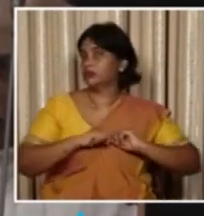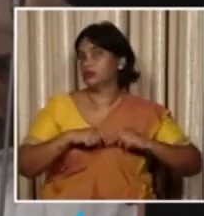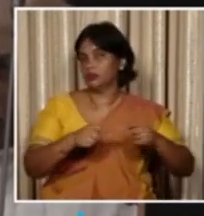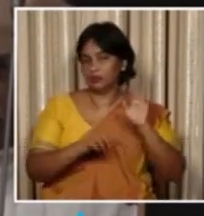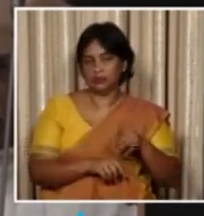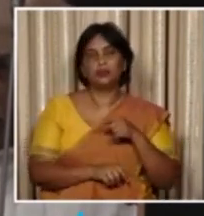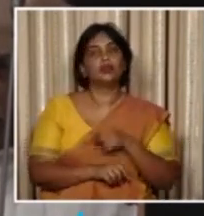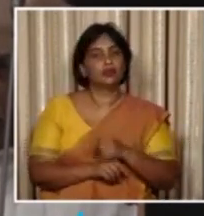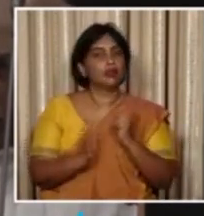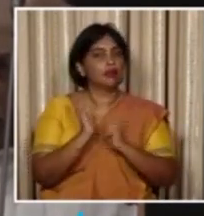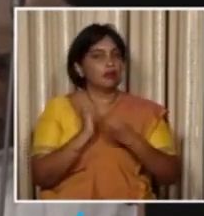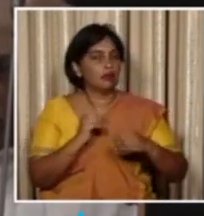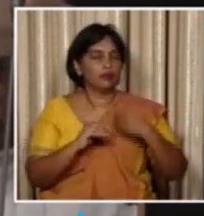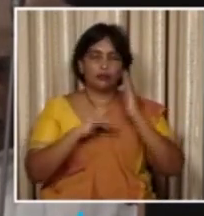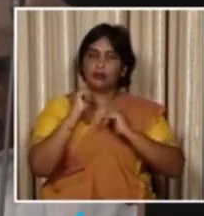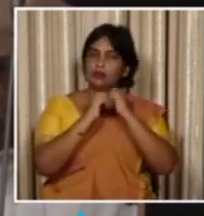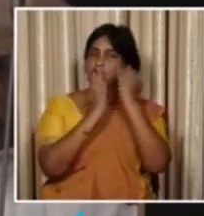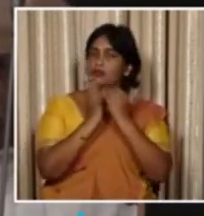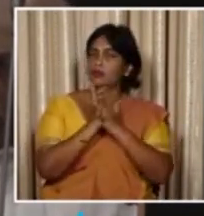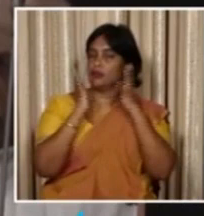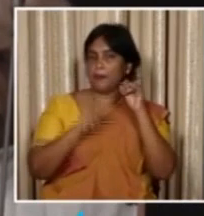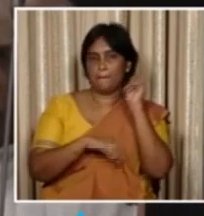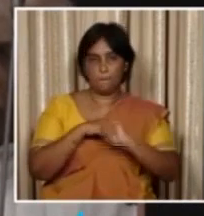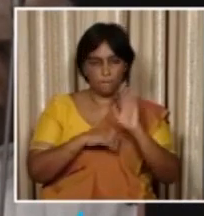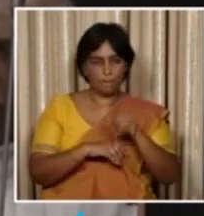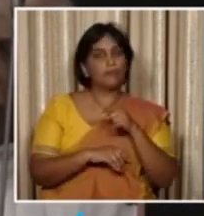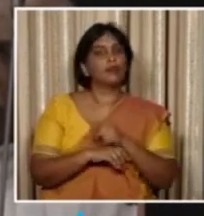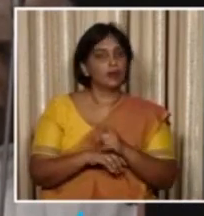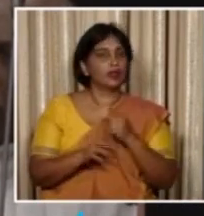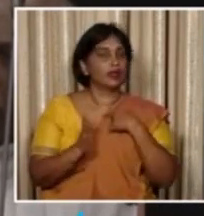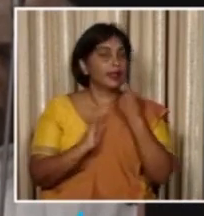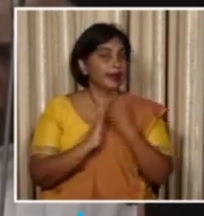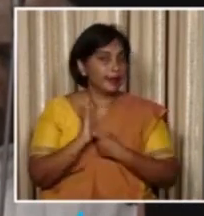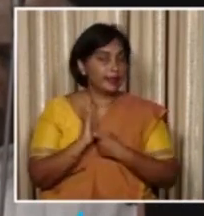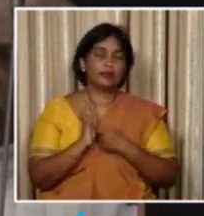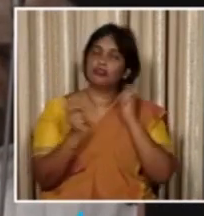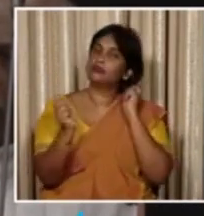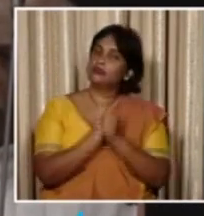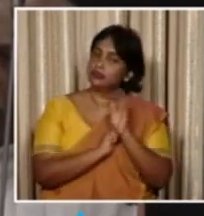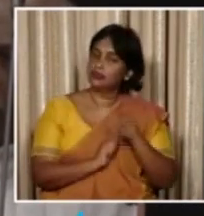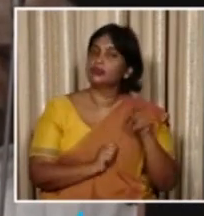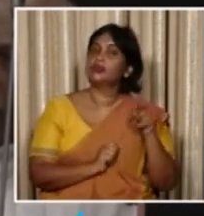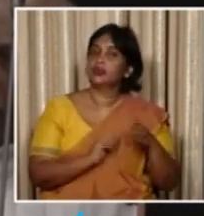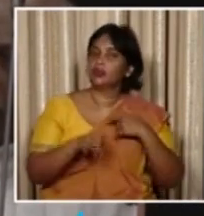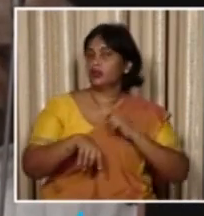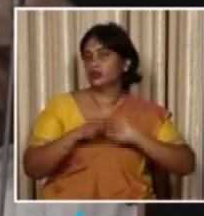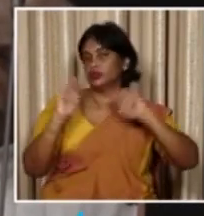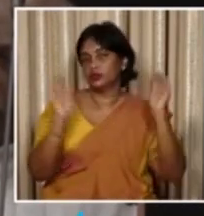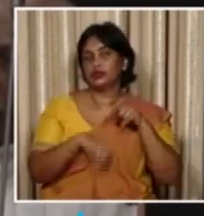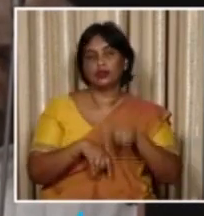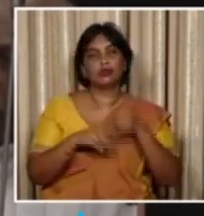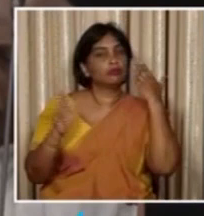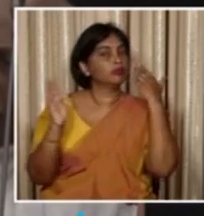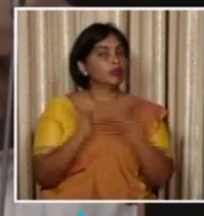තිබෙනවා. නා යෝජනා ක්‍රම රැසක් සංවිධානය කර තිබෙනවා. පරාටයේ නීතිය සංශෝධනය කොට කෙටි කාලයක් තුළ මෙම